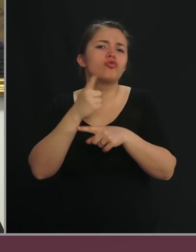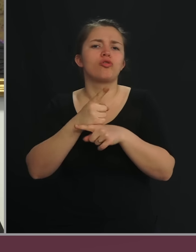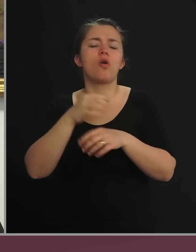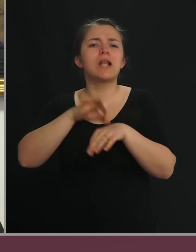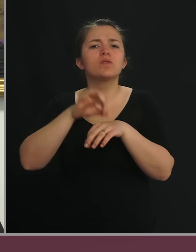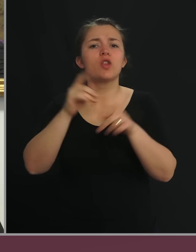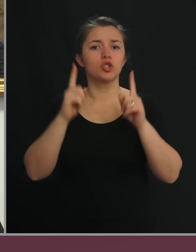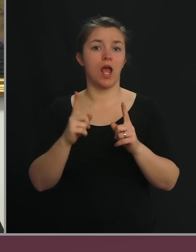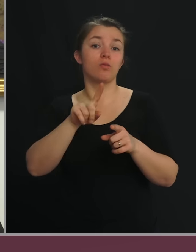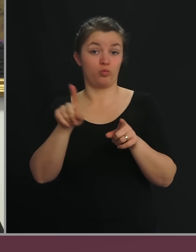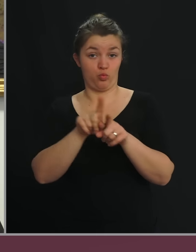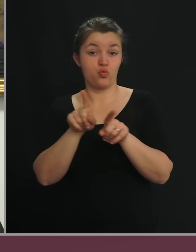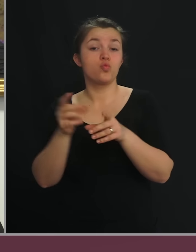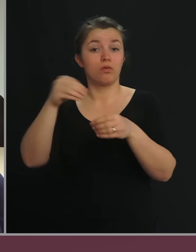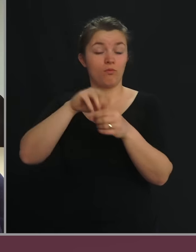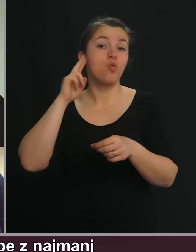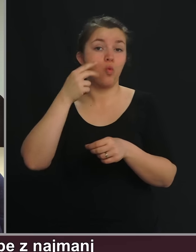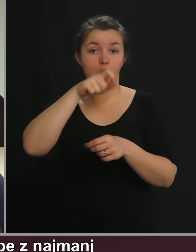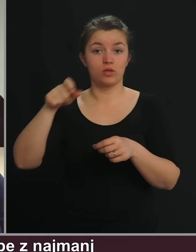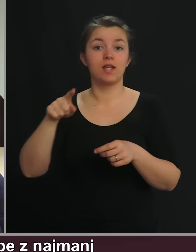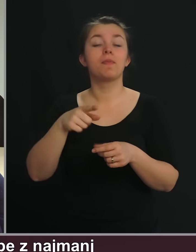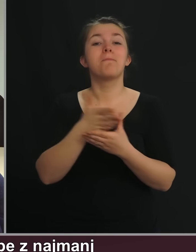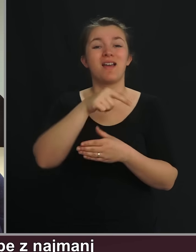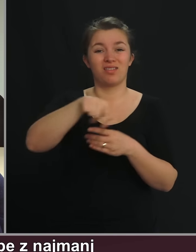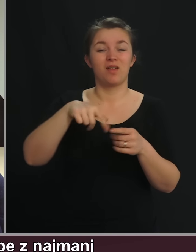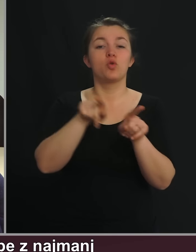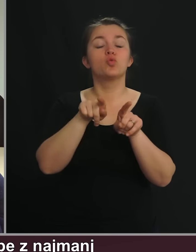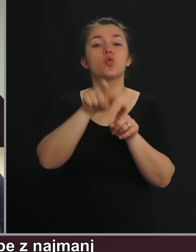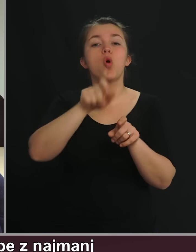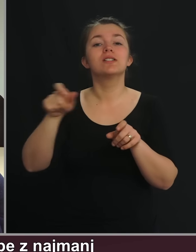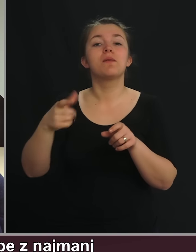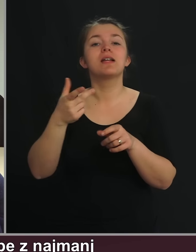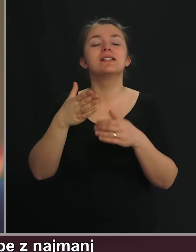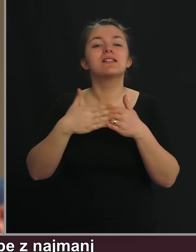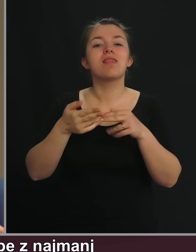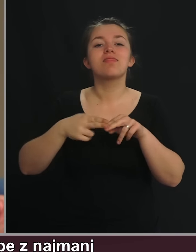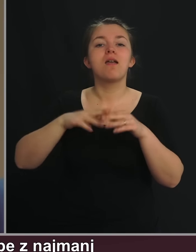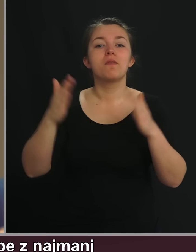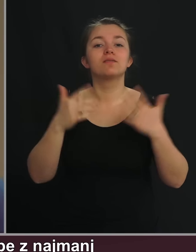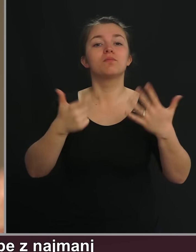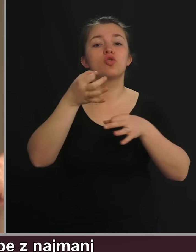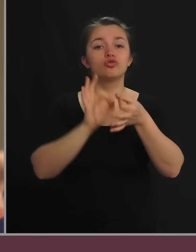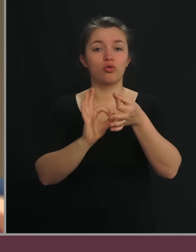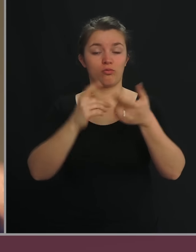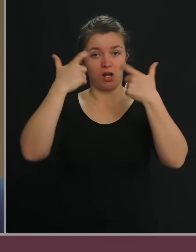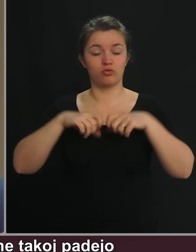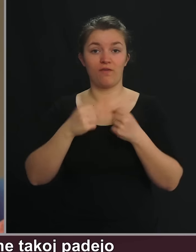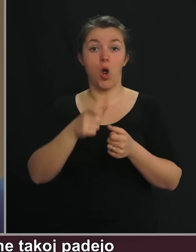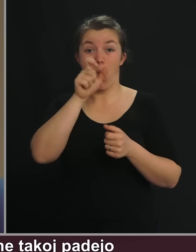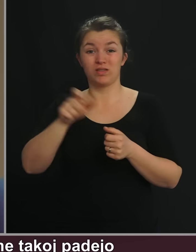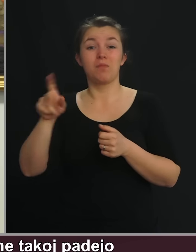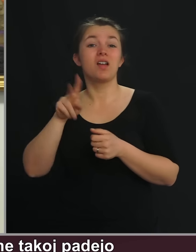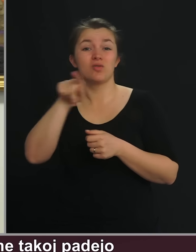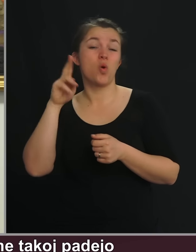katere spadajo tudi gluhe osebe. Med njimi so tudi naštete osebe z najmanj 70% telesno okvaro.